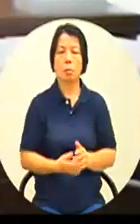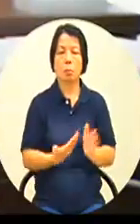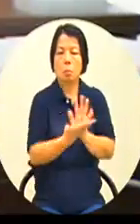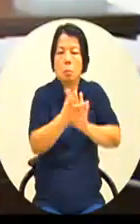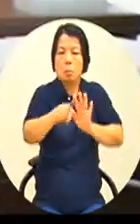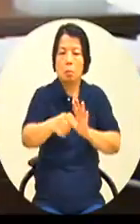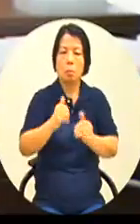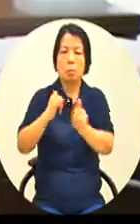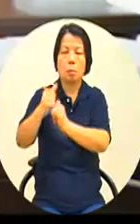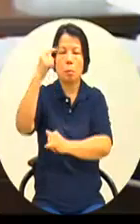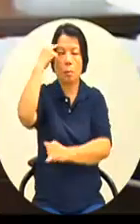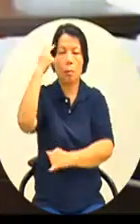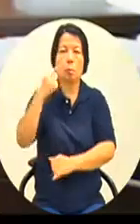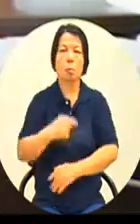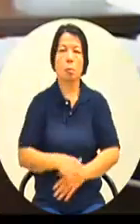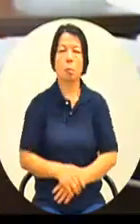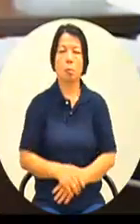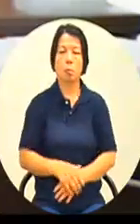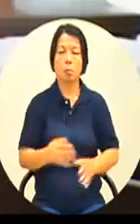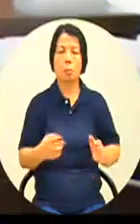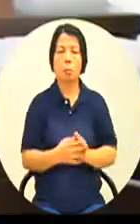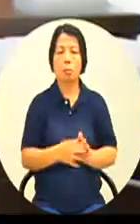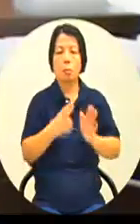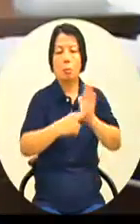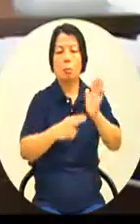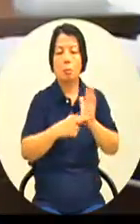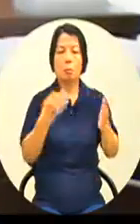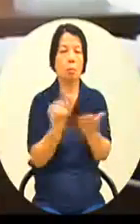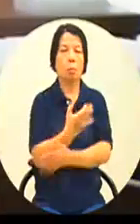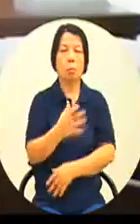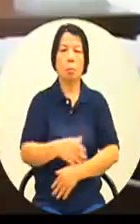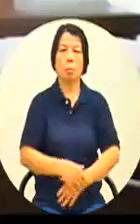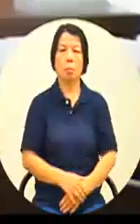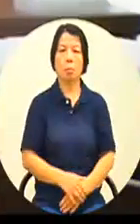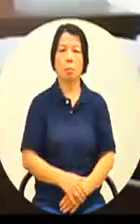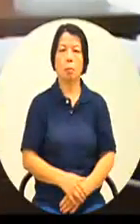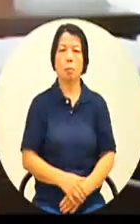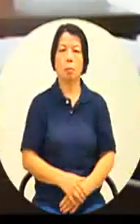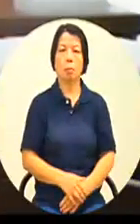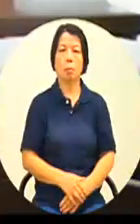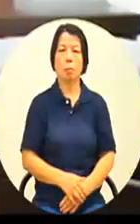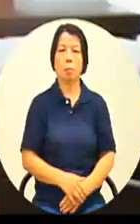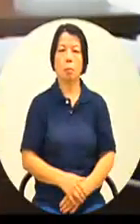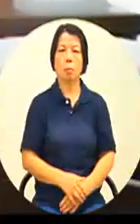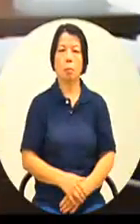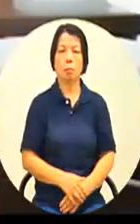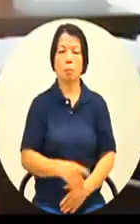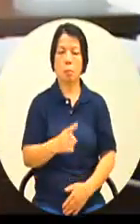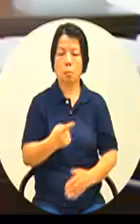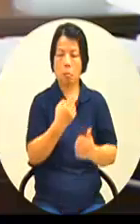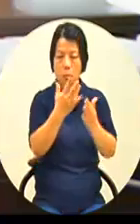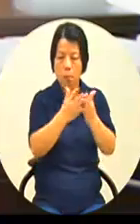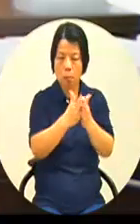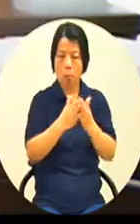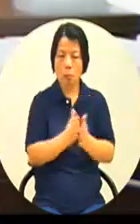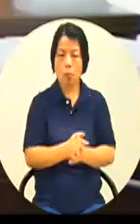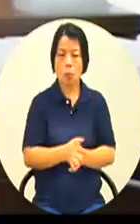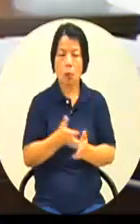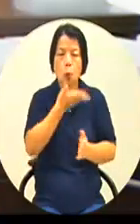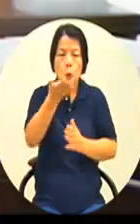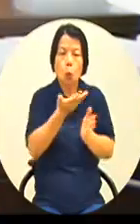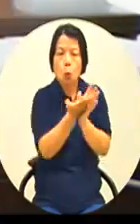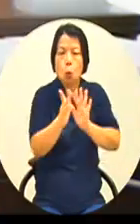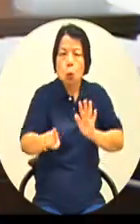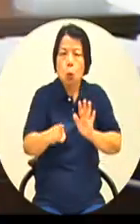的那个表达性还不足。我们没有看见，你们只跟里长、里办公室沟